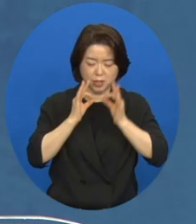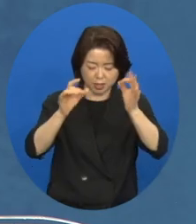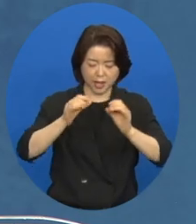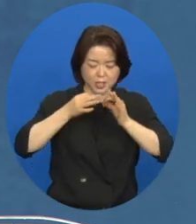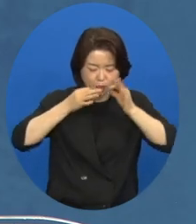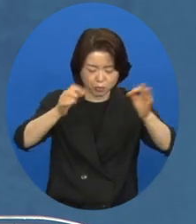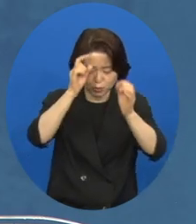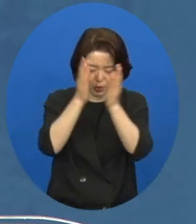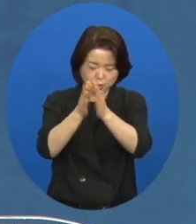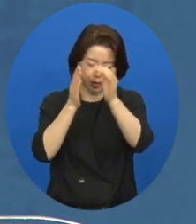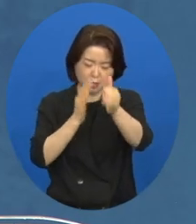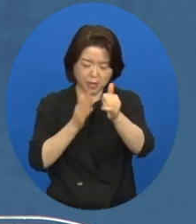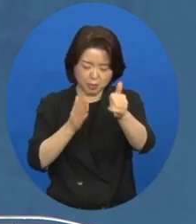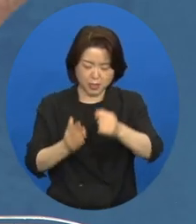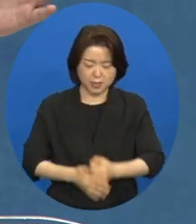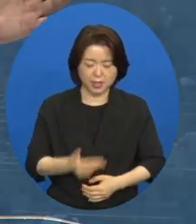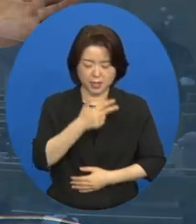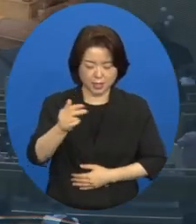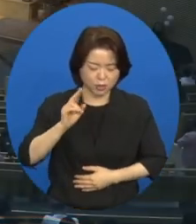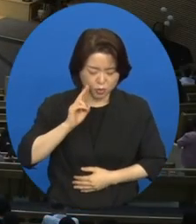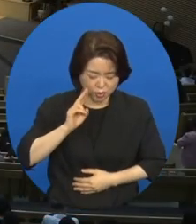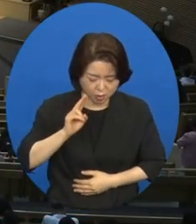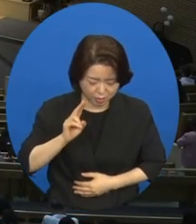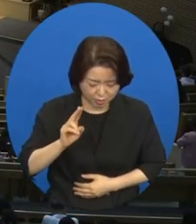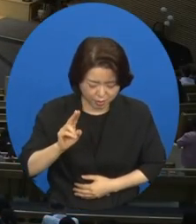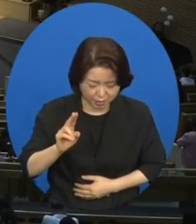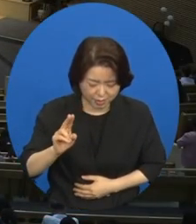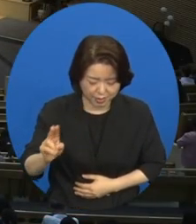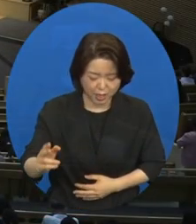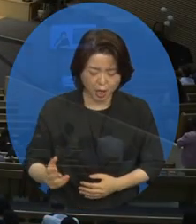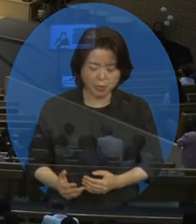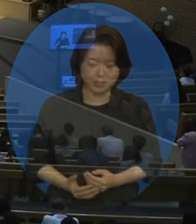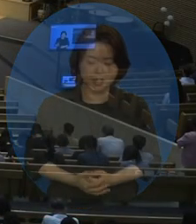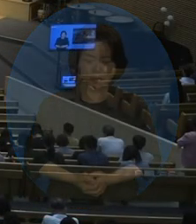부르짖고 기도하겠습니다. 주여